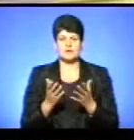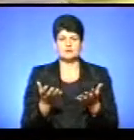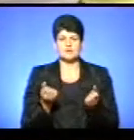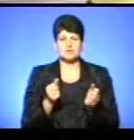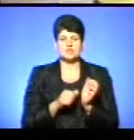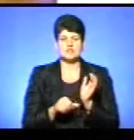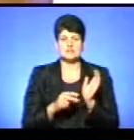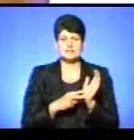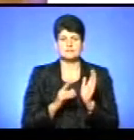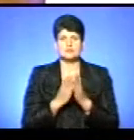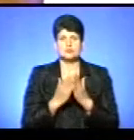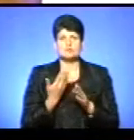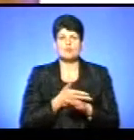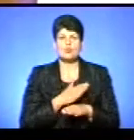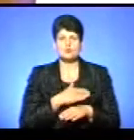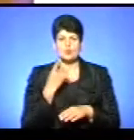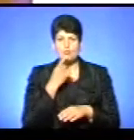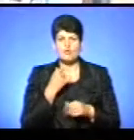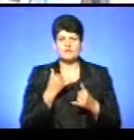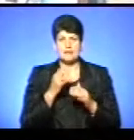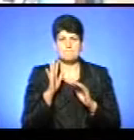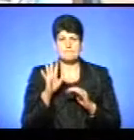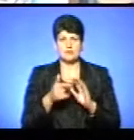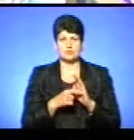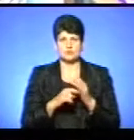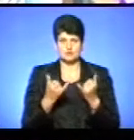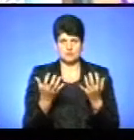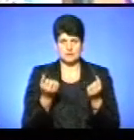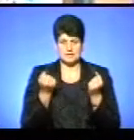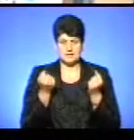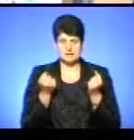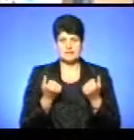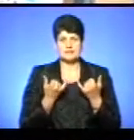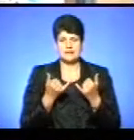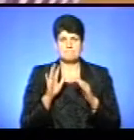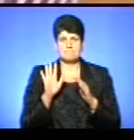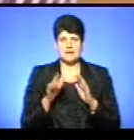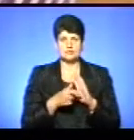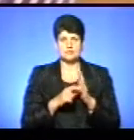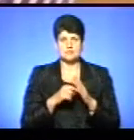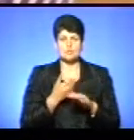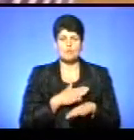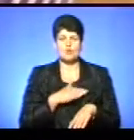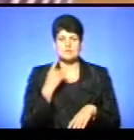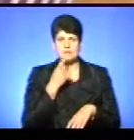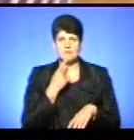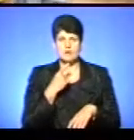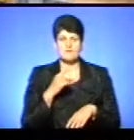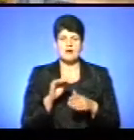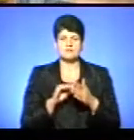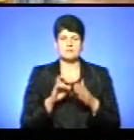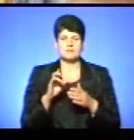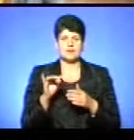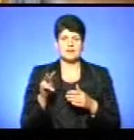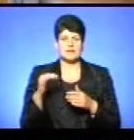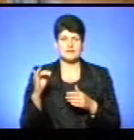67 підручників з польської мови для 5 класу. Сьогодні ми отримали підручники для 5 класу «Польська мова» автора Біленького, але ще